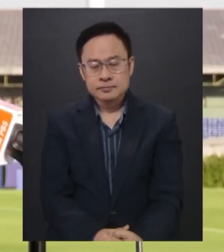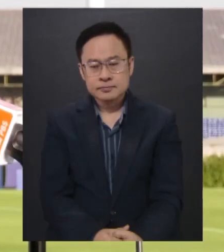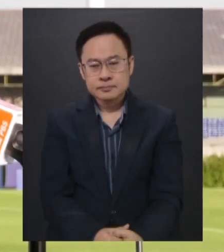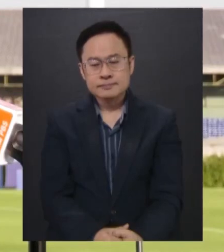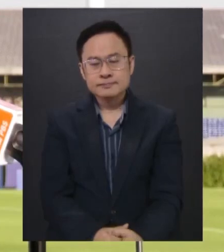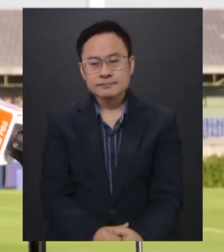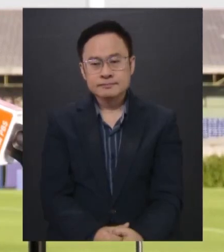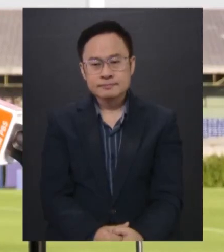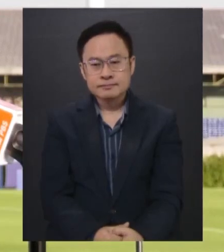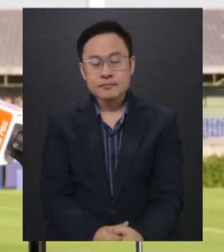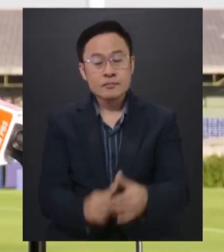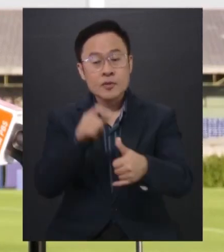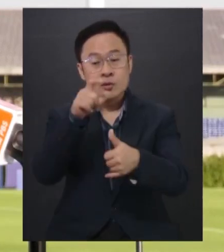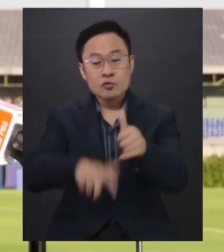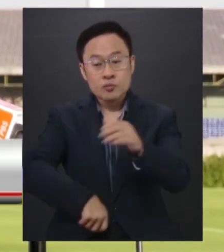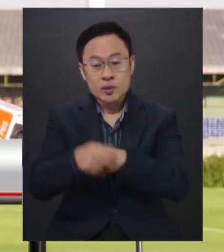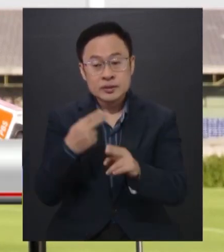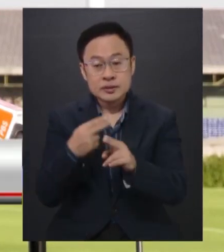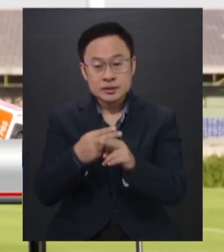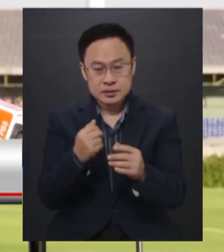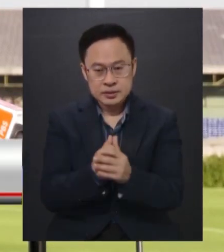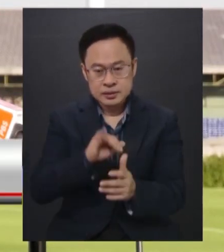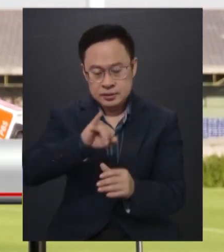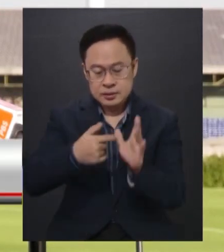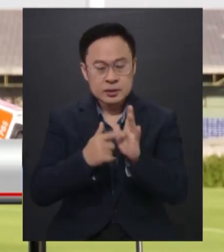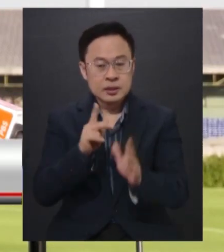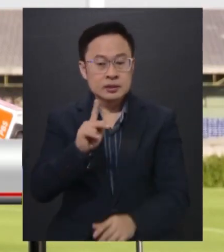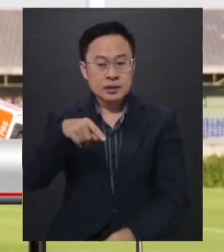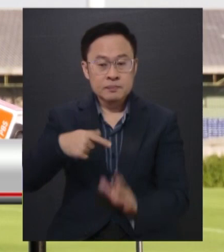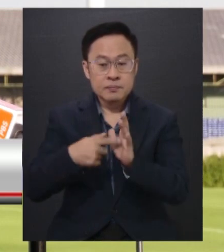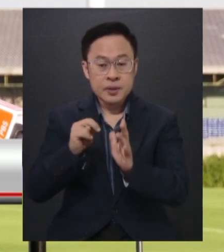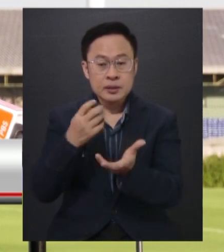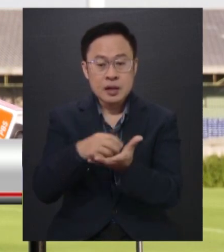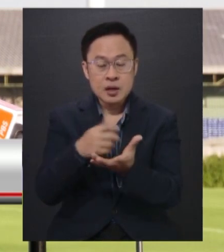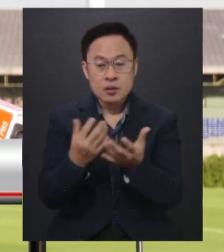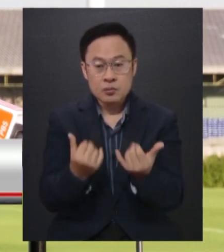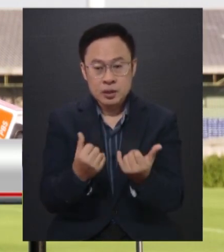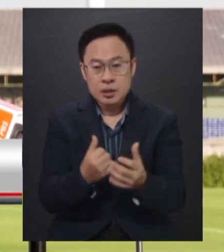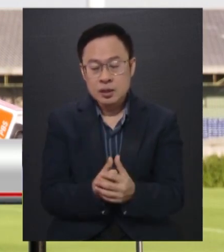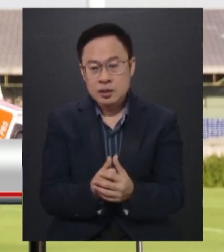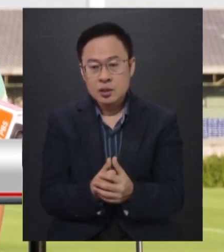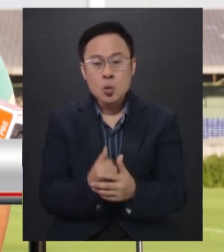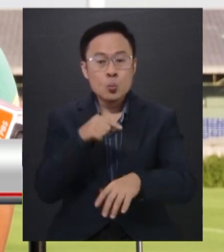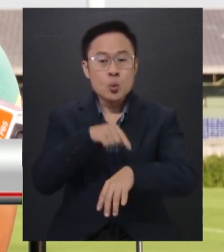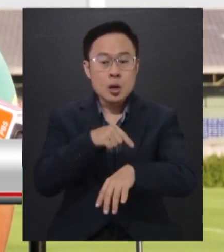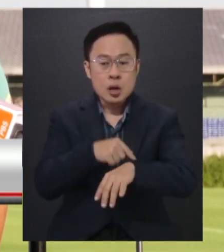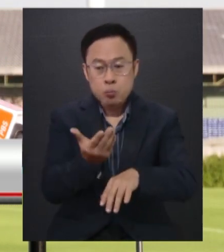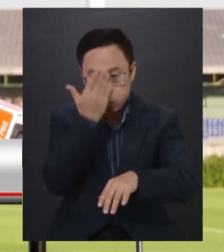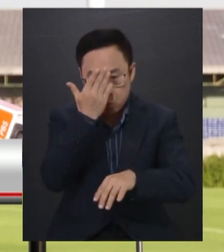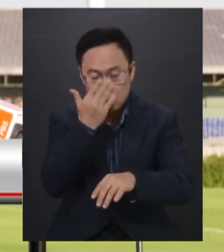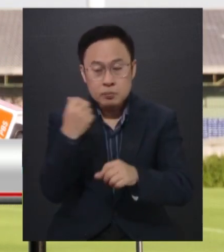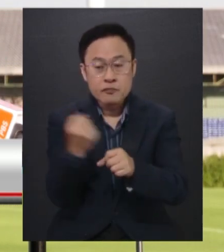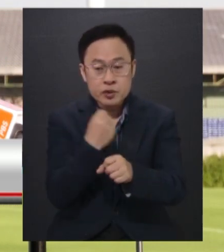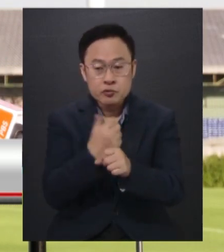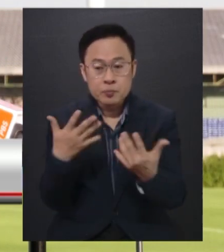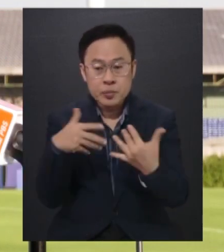อืตอนนี้ก็ผมว่าอย่างที่ทุกคนเห็นล่ะคือเรายังมีเวลาซ้อมด้วยกันน้อยแล้วก็